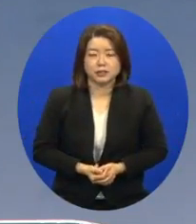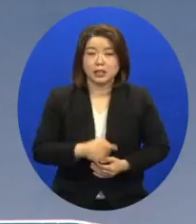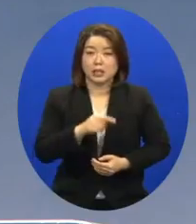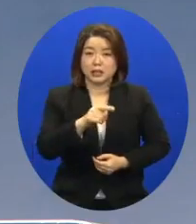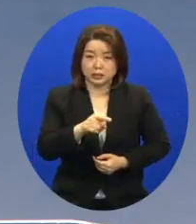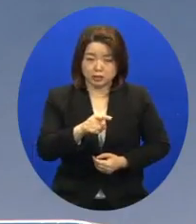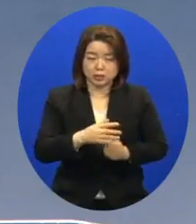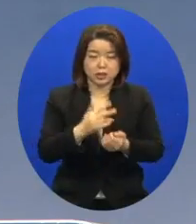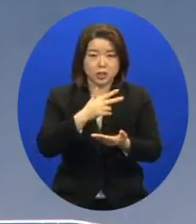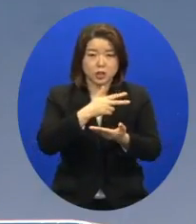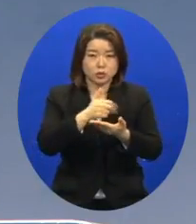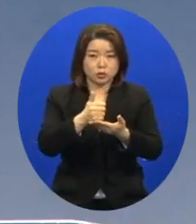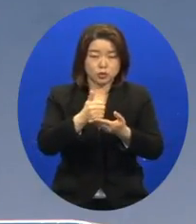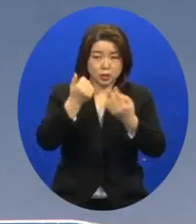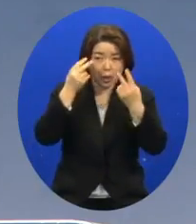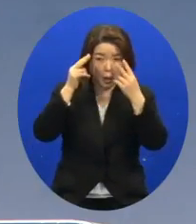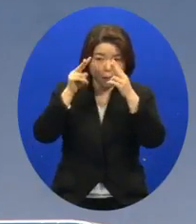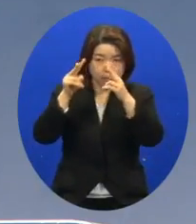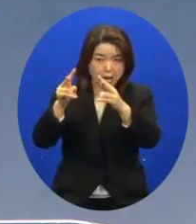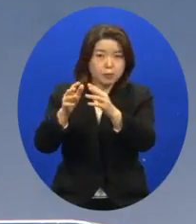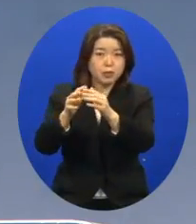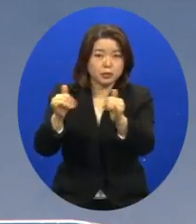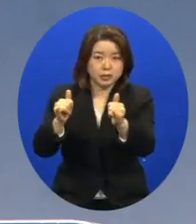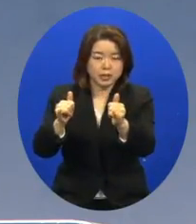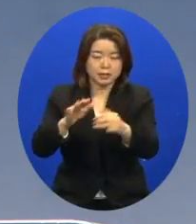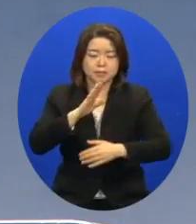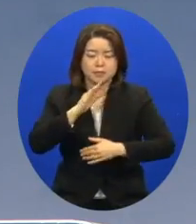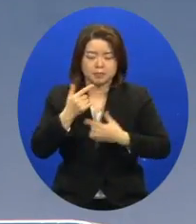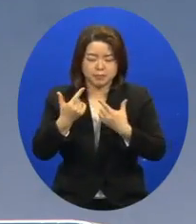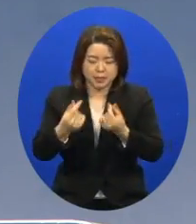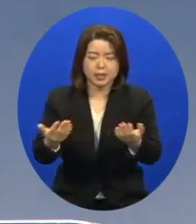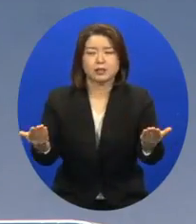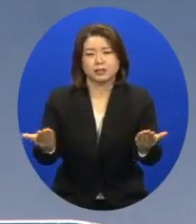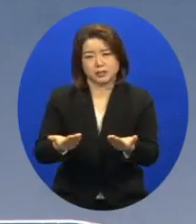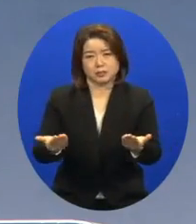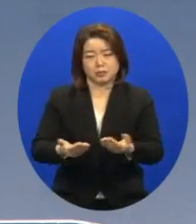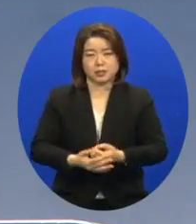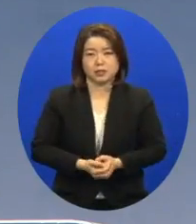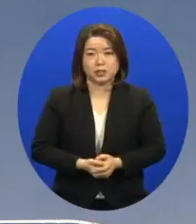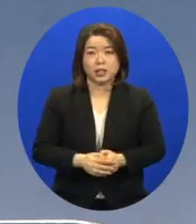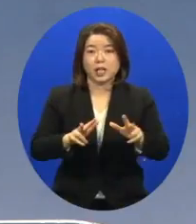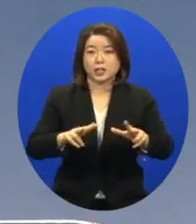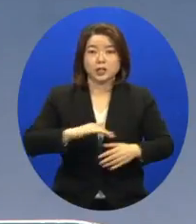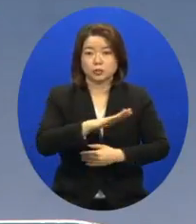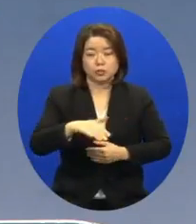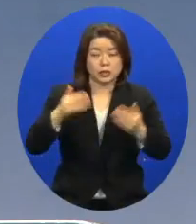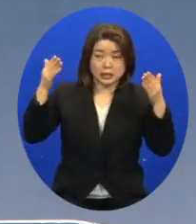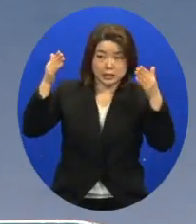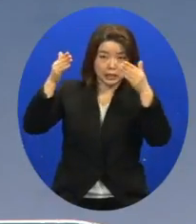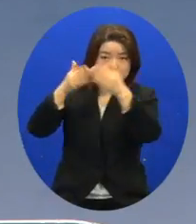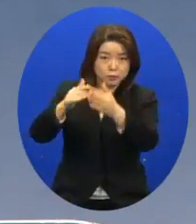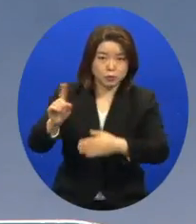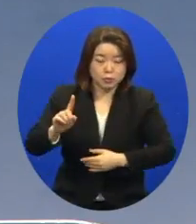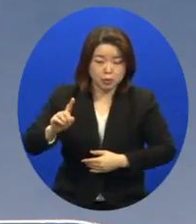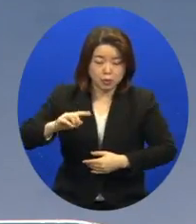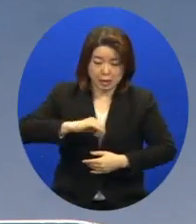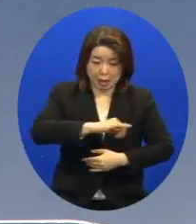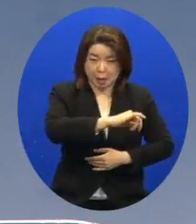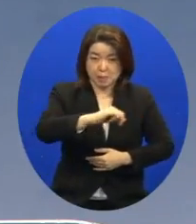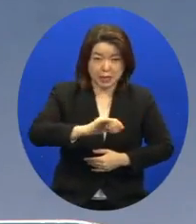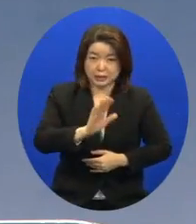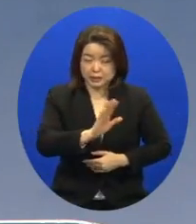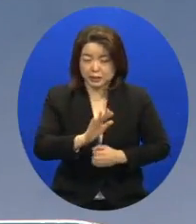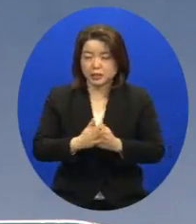그것이 주님을 바라보는 사람의 마땅한 얘기입니다 지금 우리가 주목해야 되는 것은 바이러스가 아니고 주